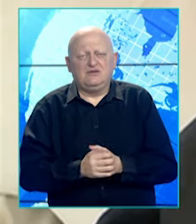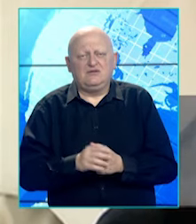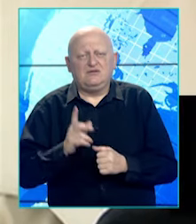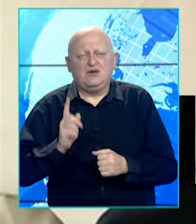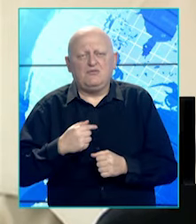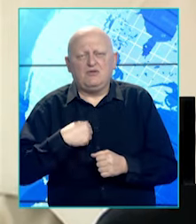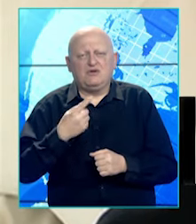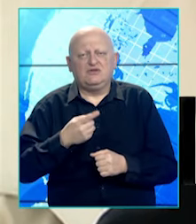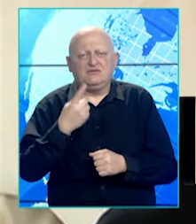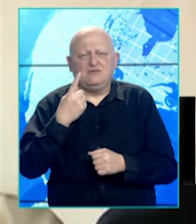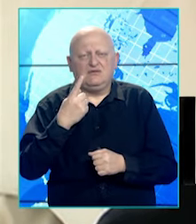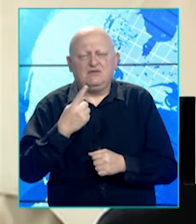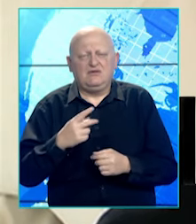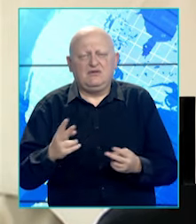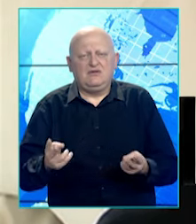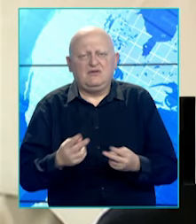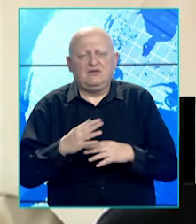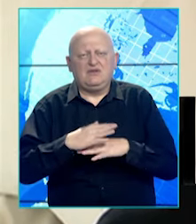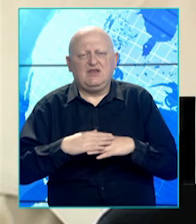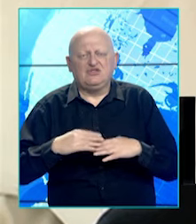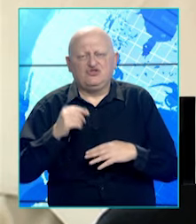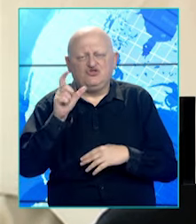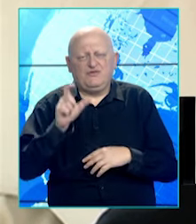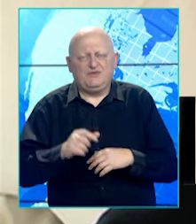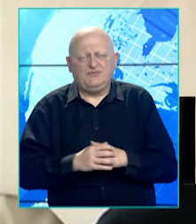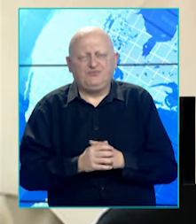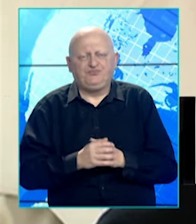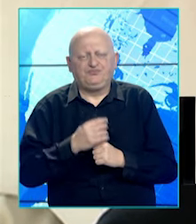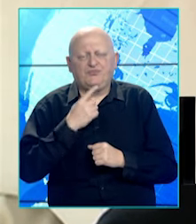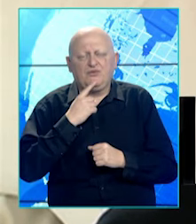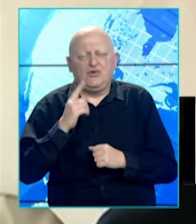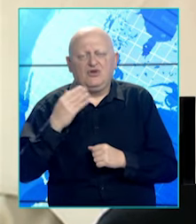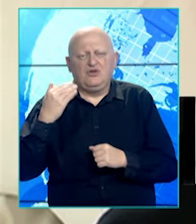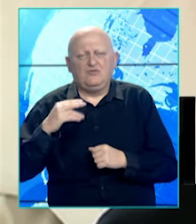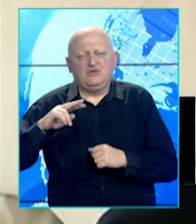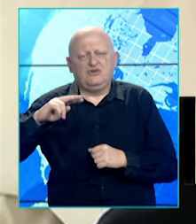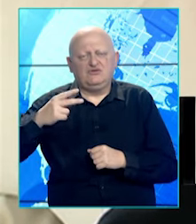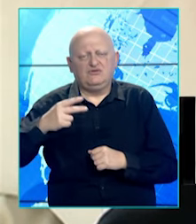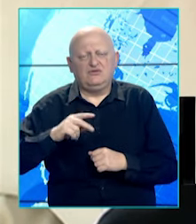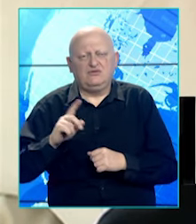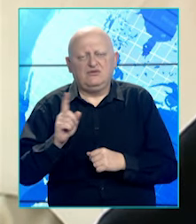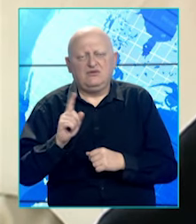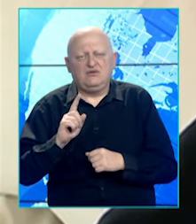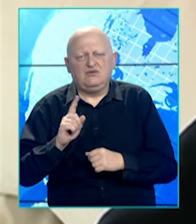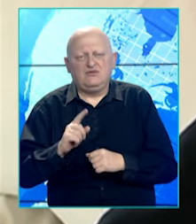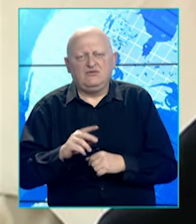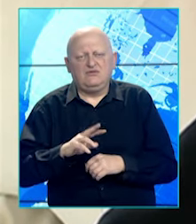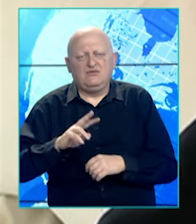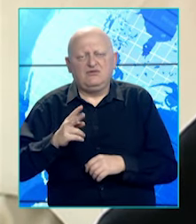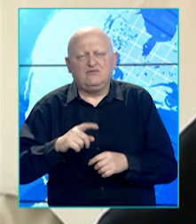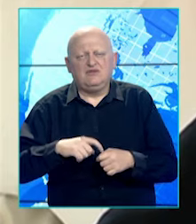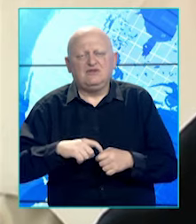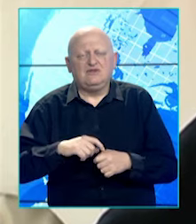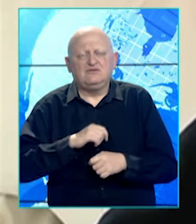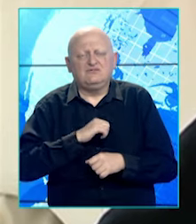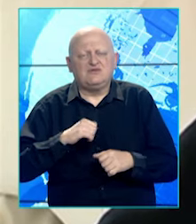moram reći da on bio jedan blag i nježan čovjek koji nije opterećivao druge, nije bio ni po čemu